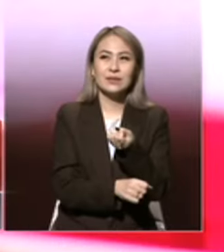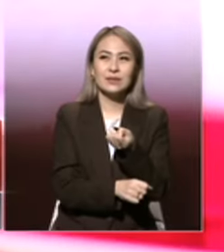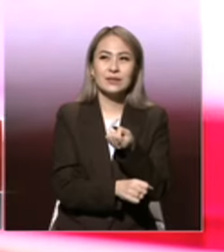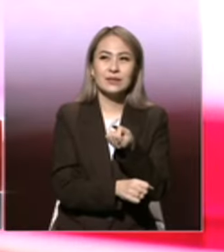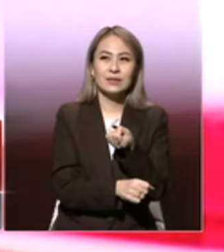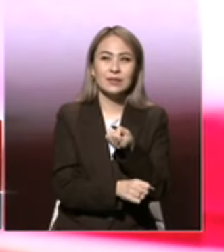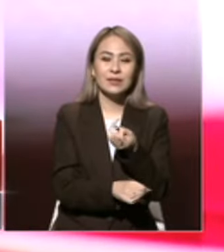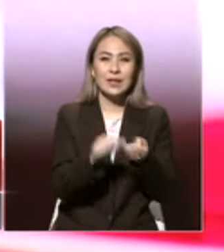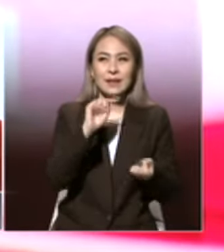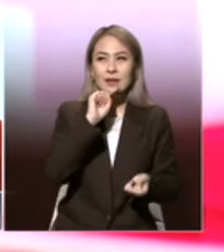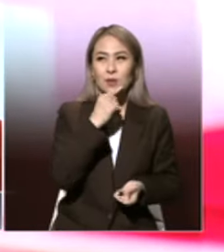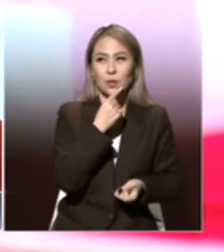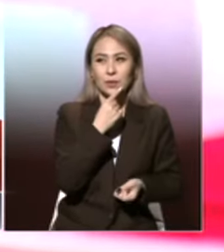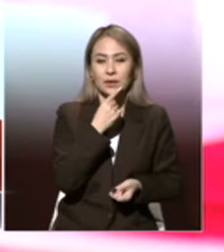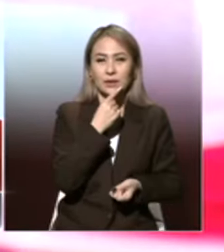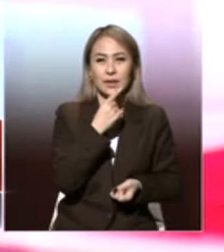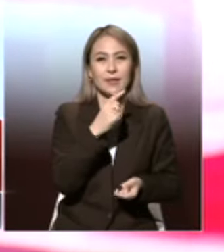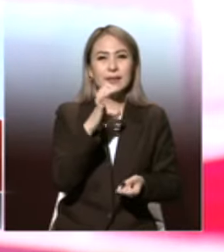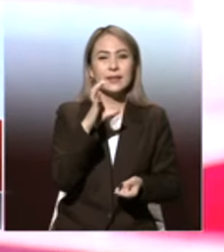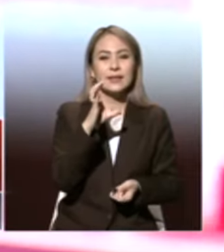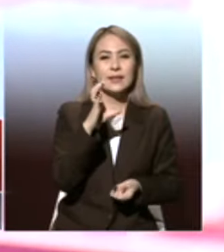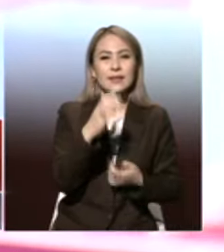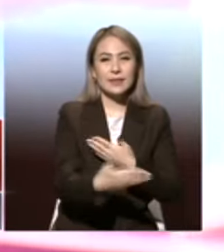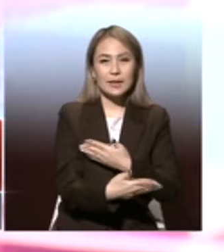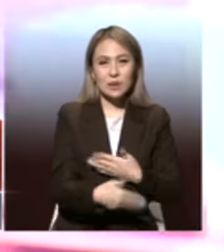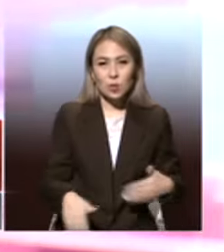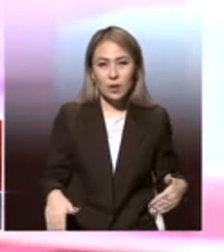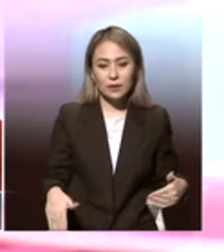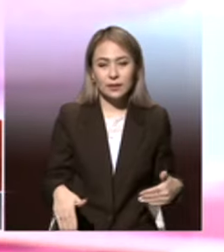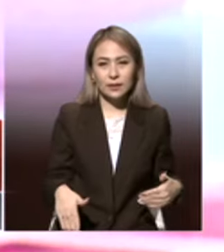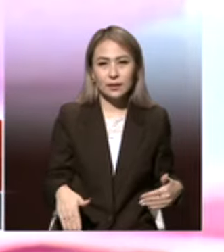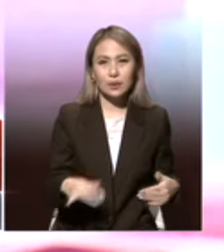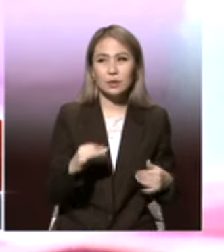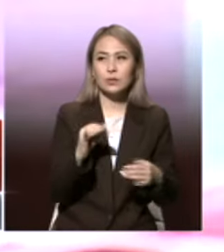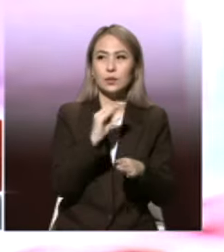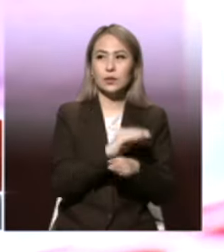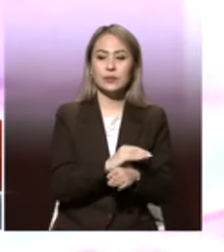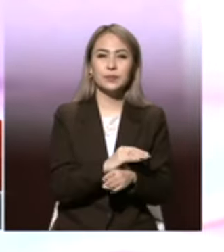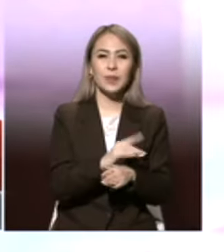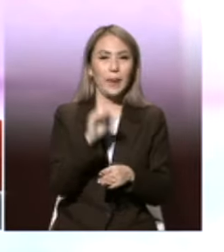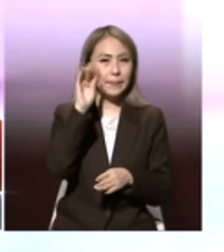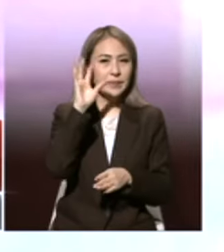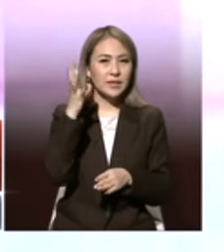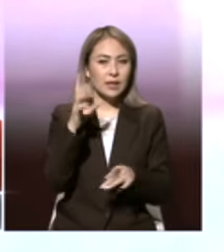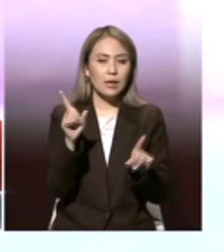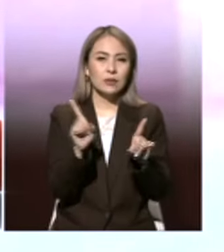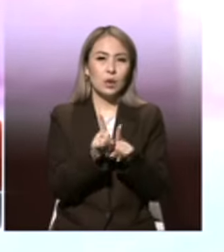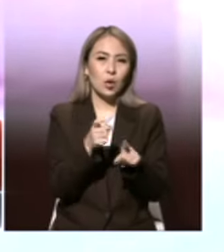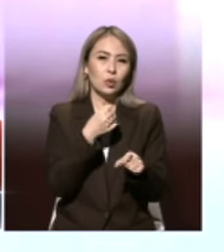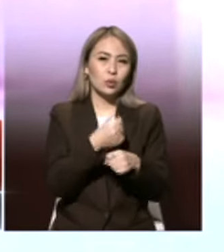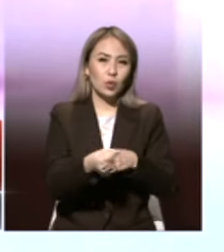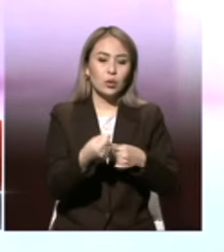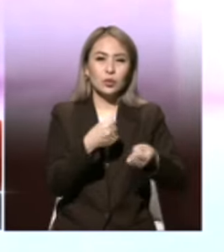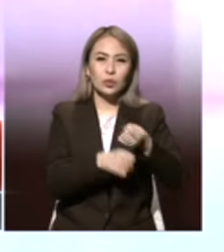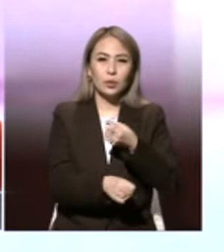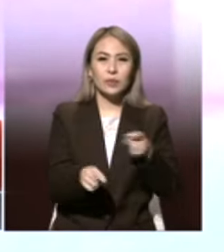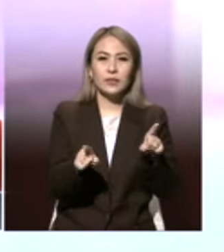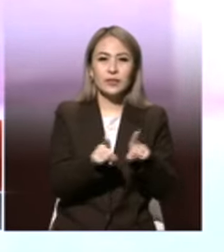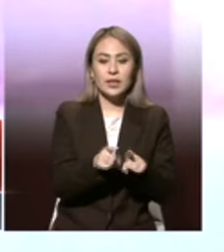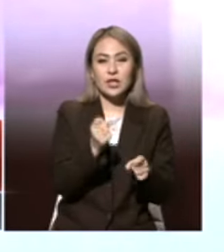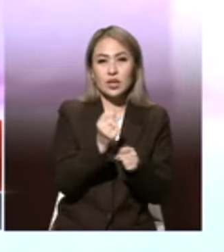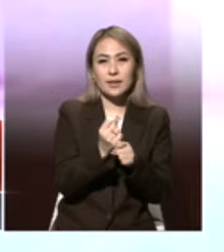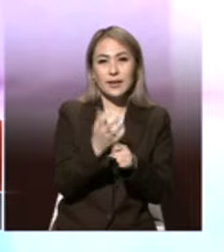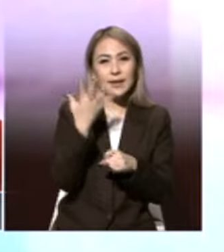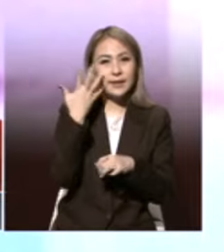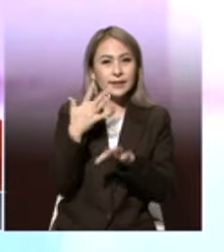төрт зорлық-зомбылықтың, мысалға экономикалық та, сексуалдық та, одан кейін психологиялық та зорлық-зомбылық, солар